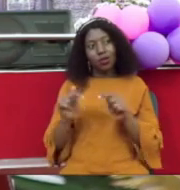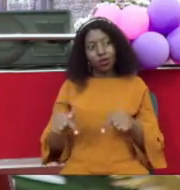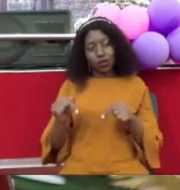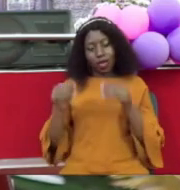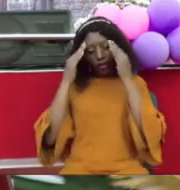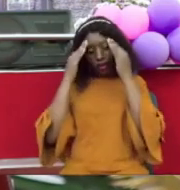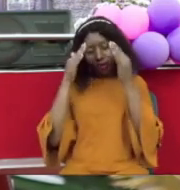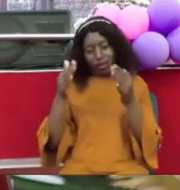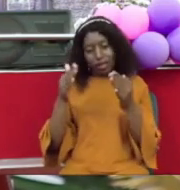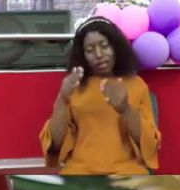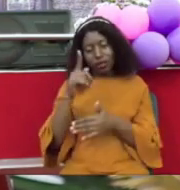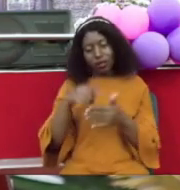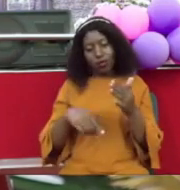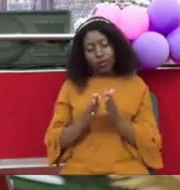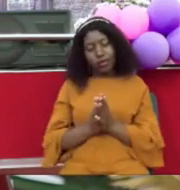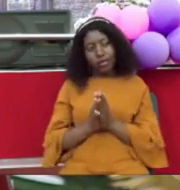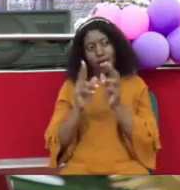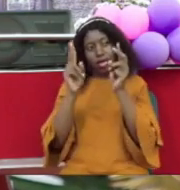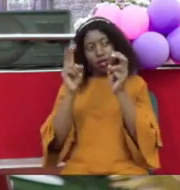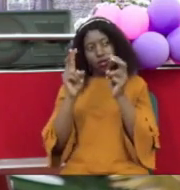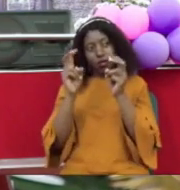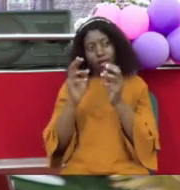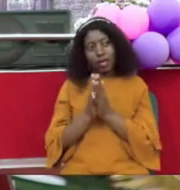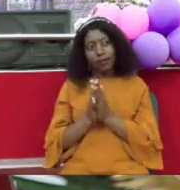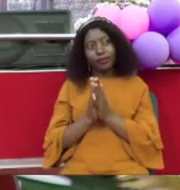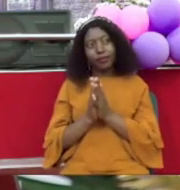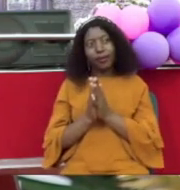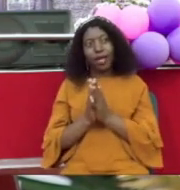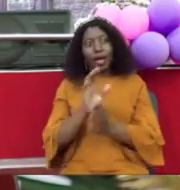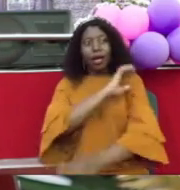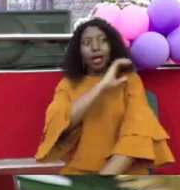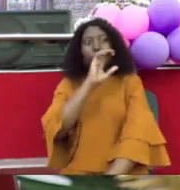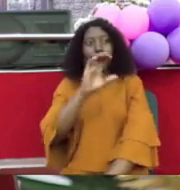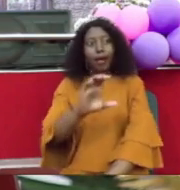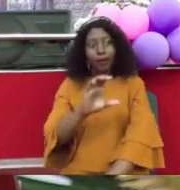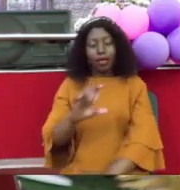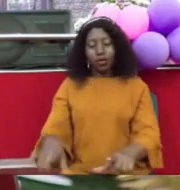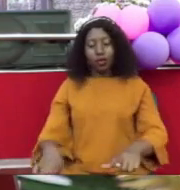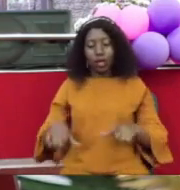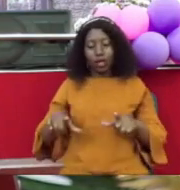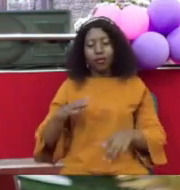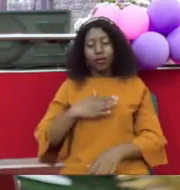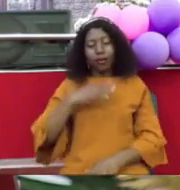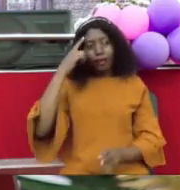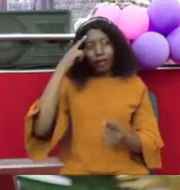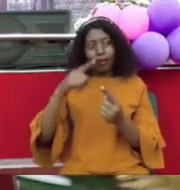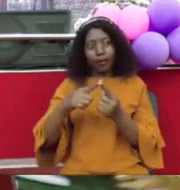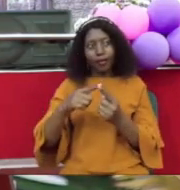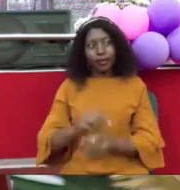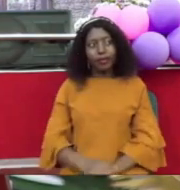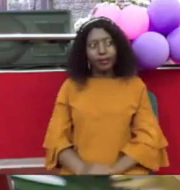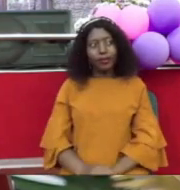at a topic empowered to live my purpose. Aha, tutaangalia mada